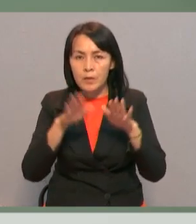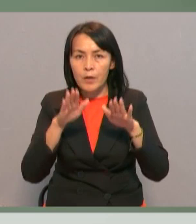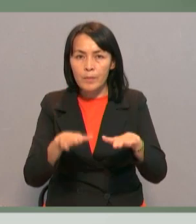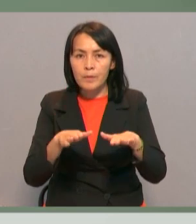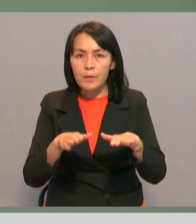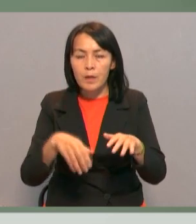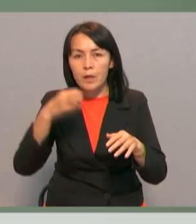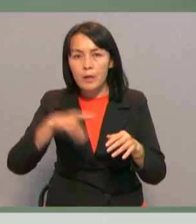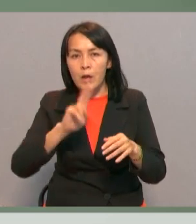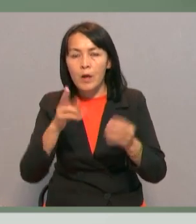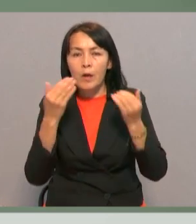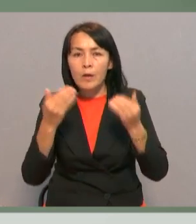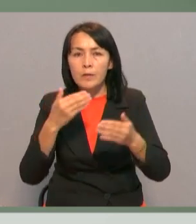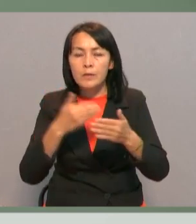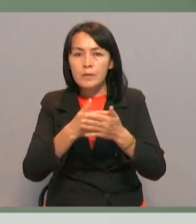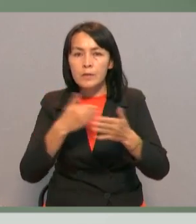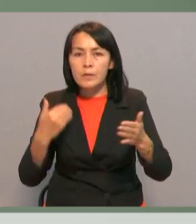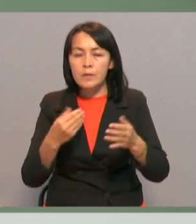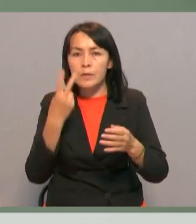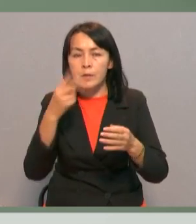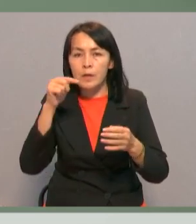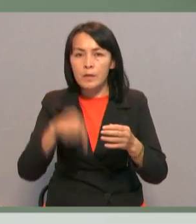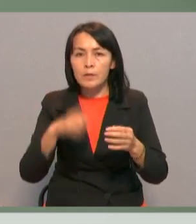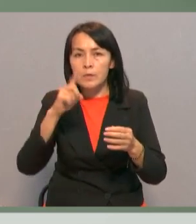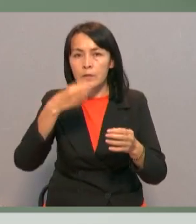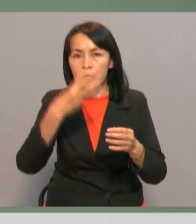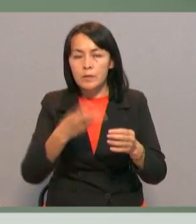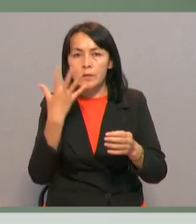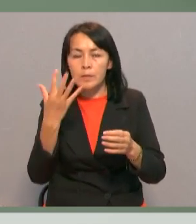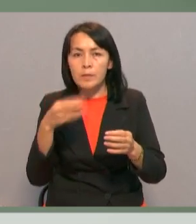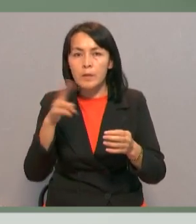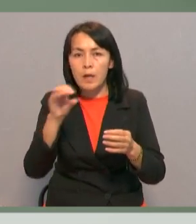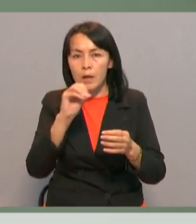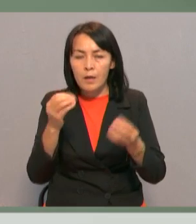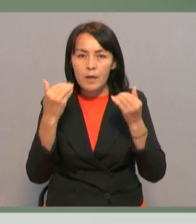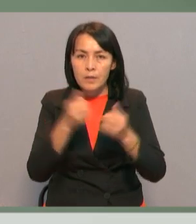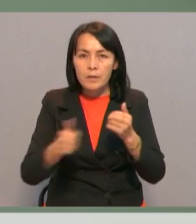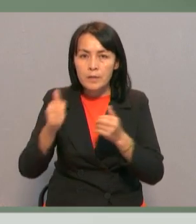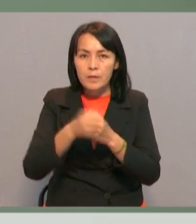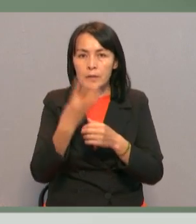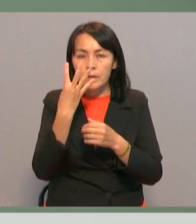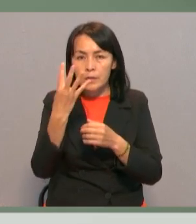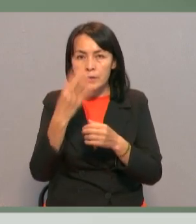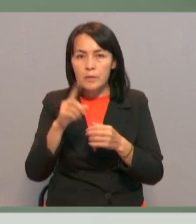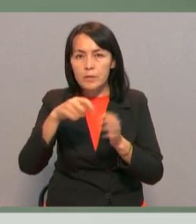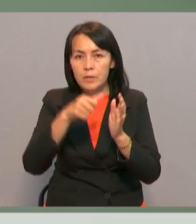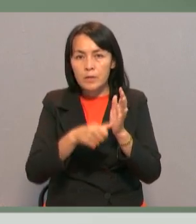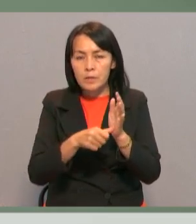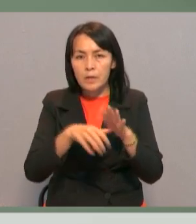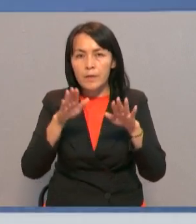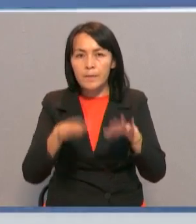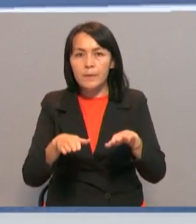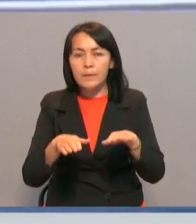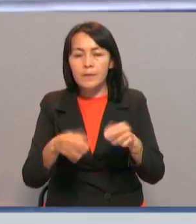место. Михаил Кукушкин опустился на две отметки, теперь он 135-й. Денис Евсеев отыграл 4 строчки, заняв 160-е